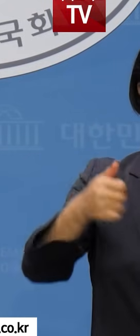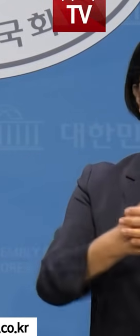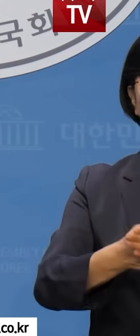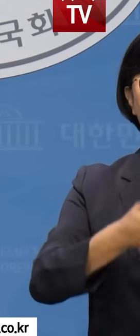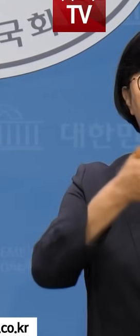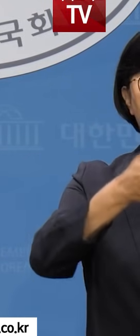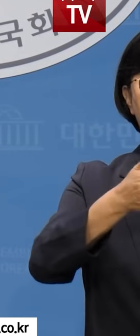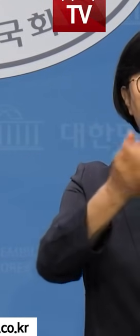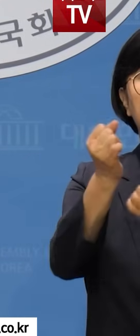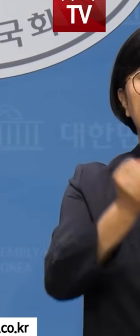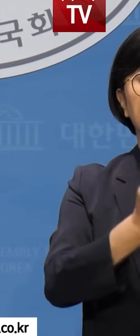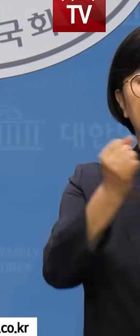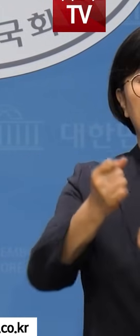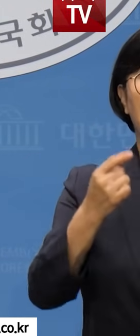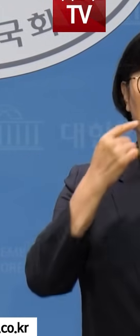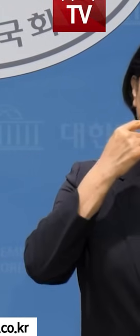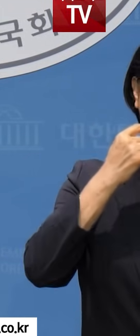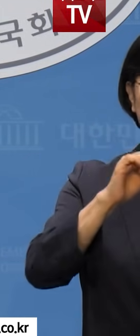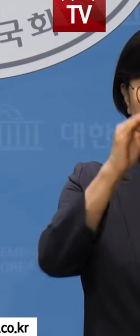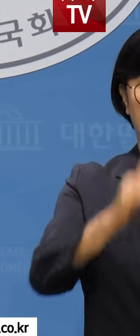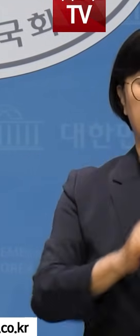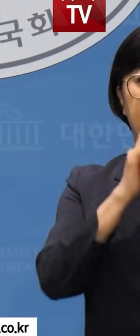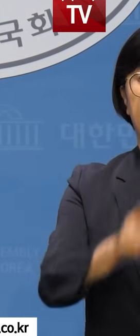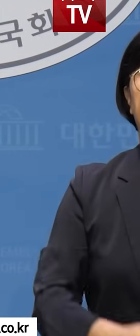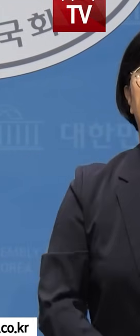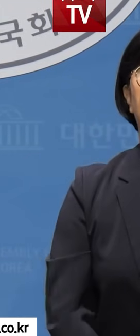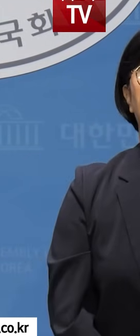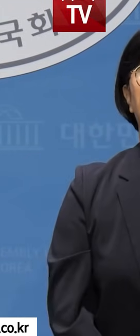언론 브리핑을 독소 조항이라고 언급하고 있습니다.